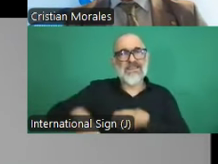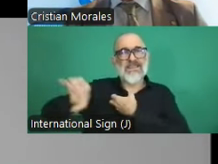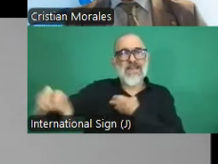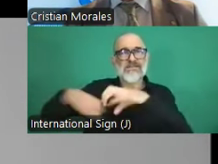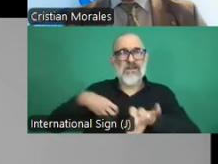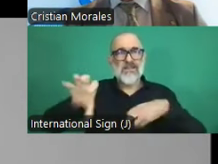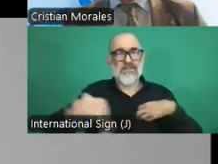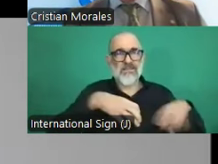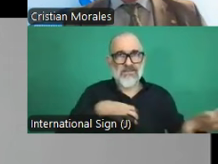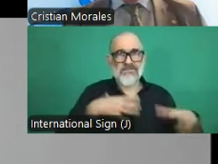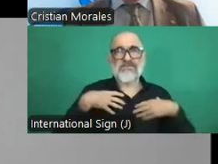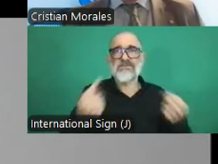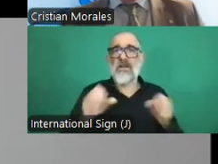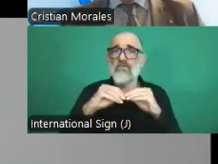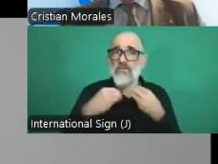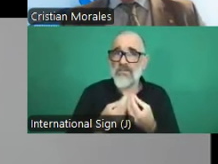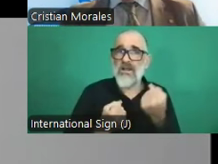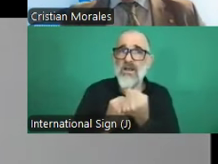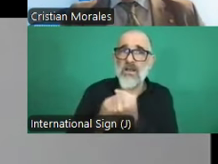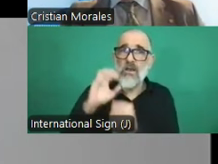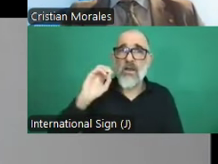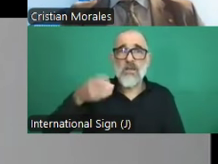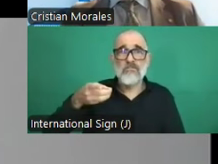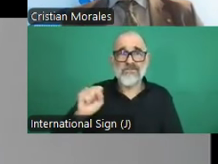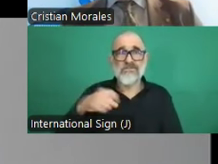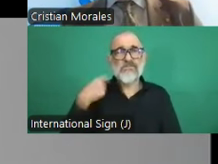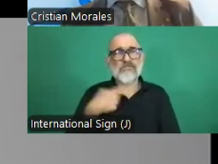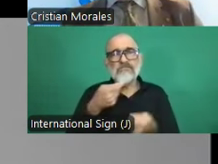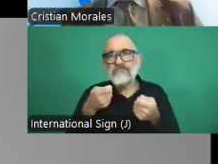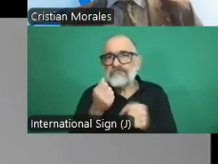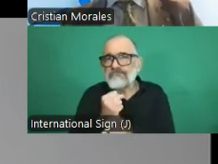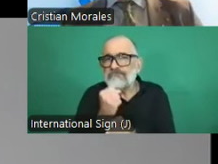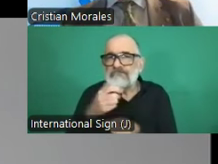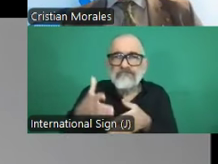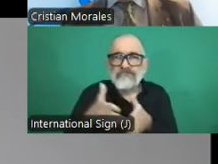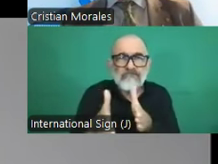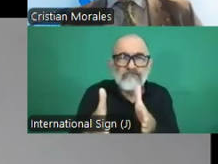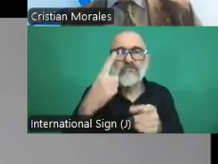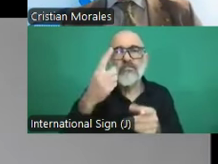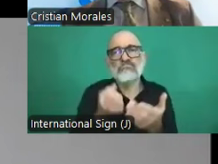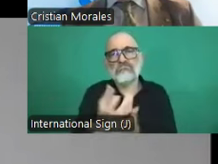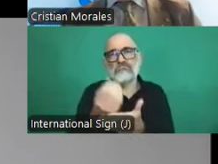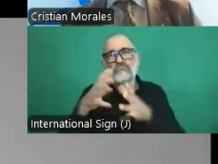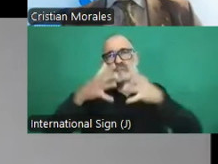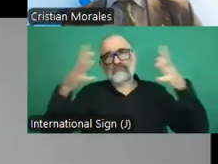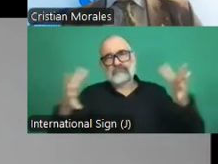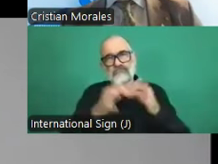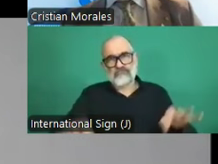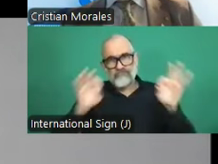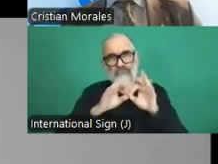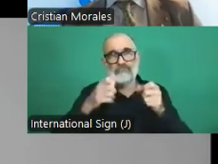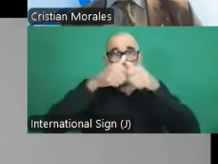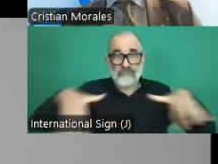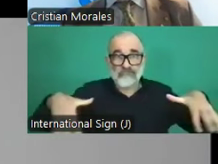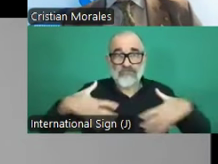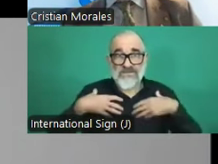travaillons dans importante. l'innovation O sistema aussi. de Et saúde là-dessus, tem je que voudrais ter como base a transmettre un atenção message primária à très important. saúde, Le mas système isso sanitaire não doit é avoir comme suficiente.